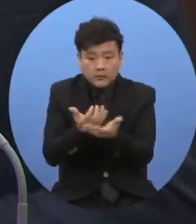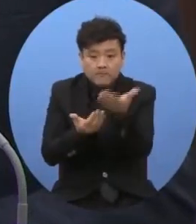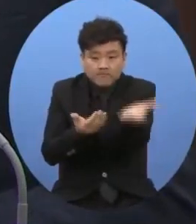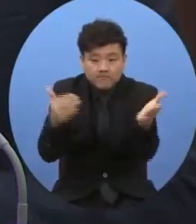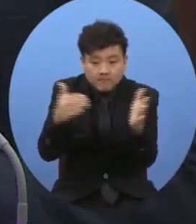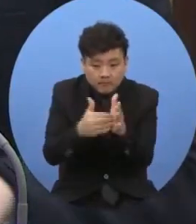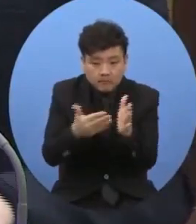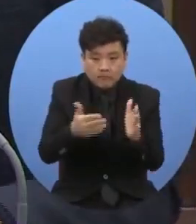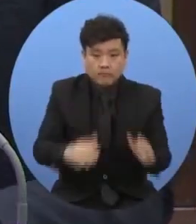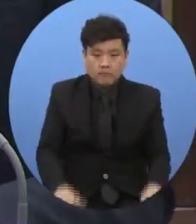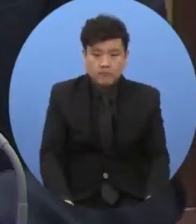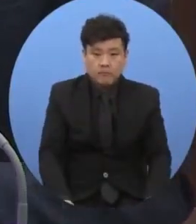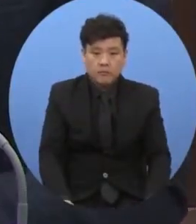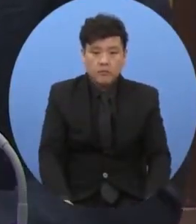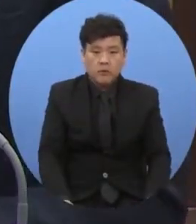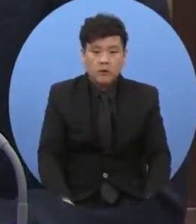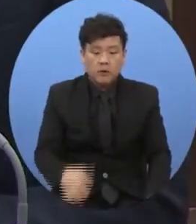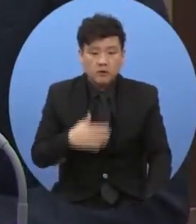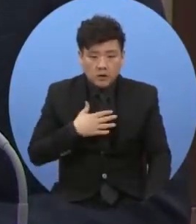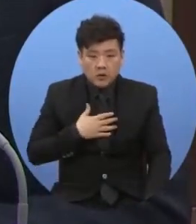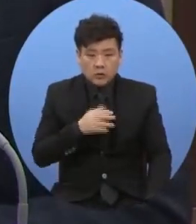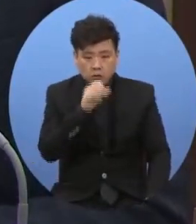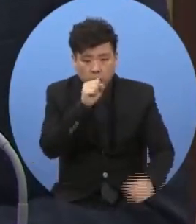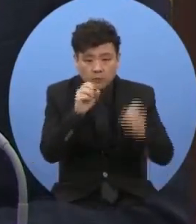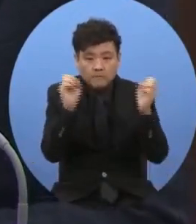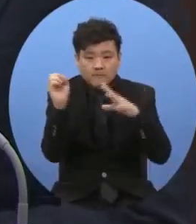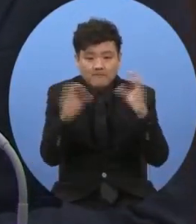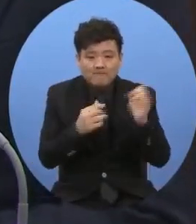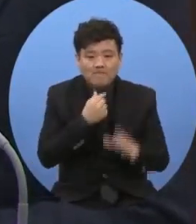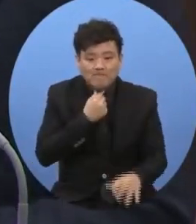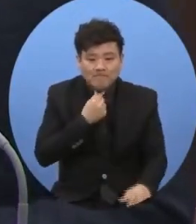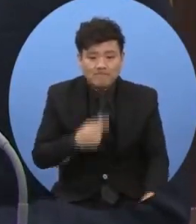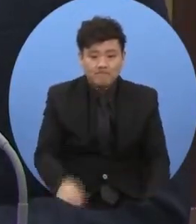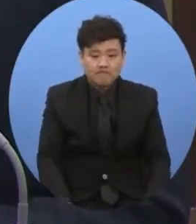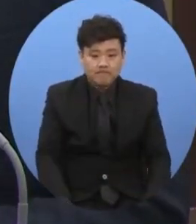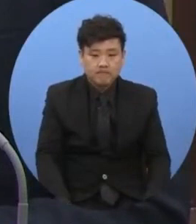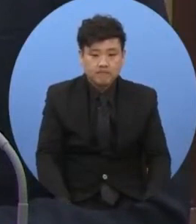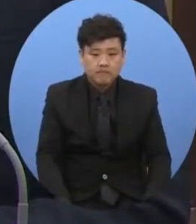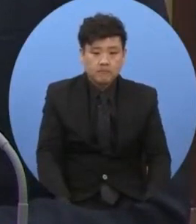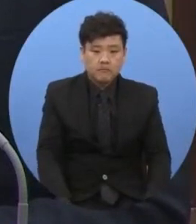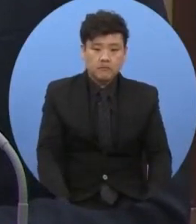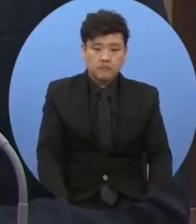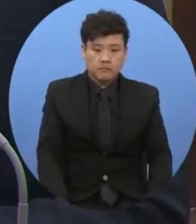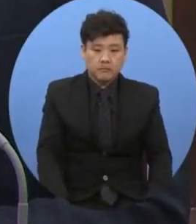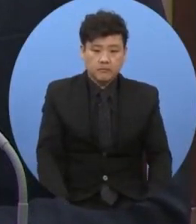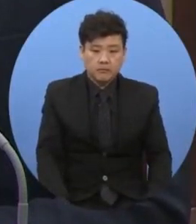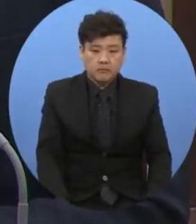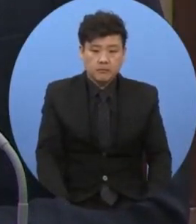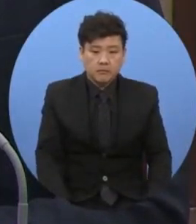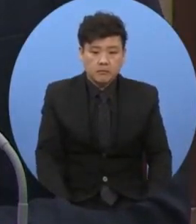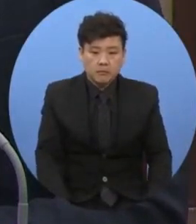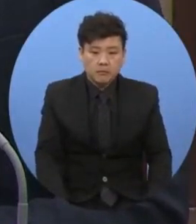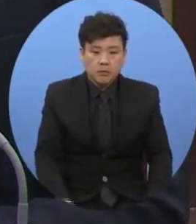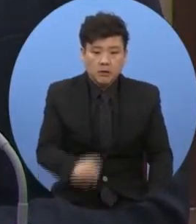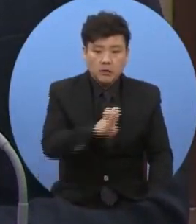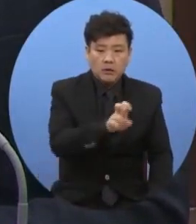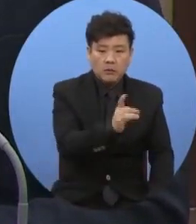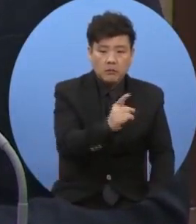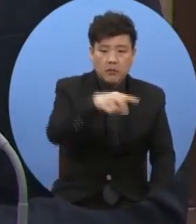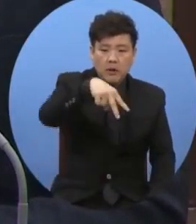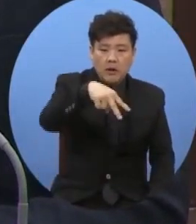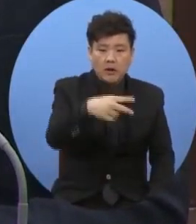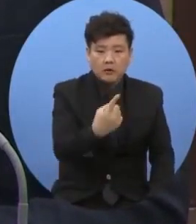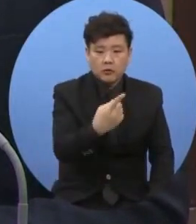좀 세대론 전반을 주제로 좀 이야기를 좀 한번 나누고 싶어요. 뭐 이제 메소포타미아의 수메르 문명, 뭐